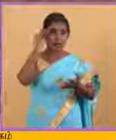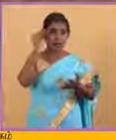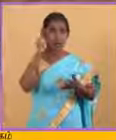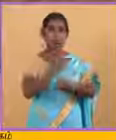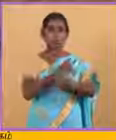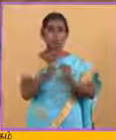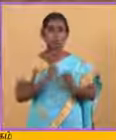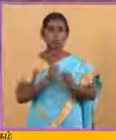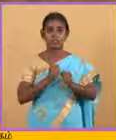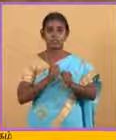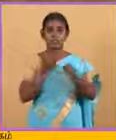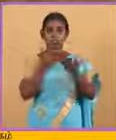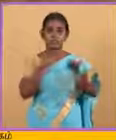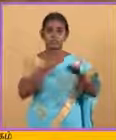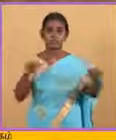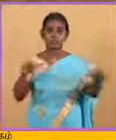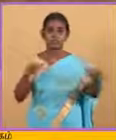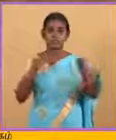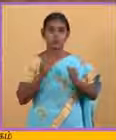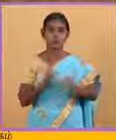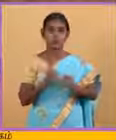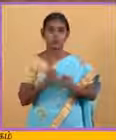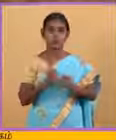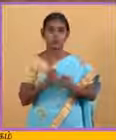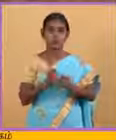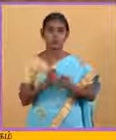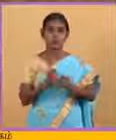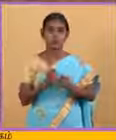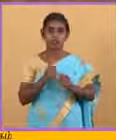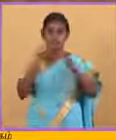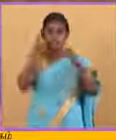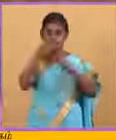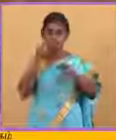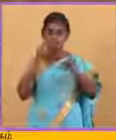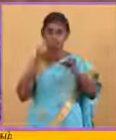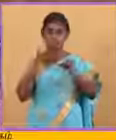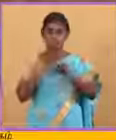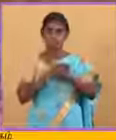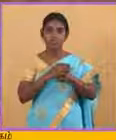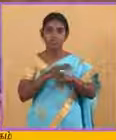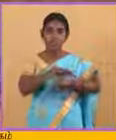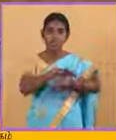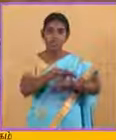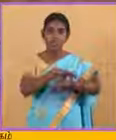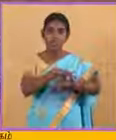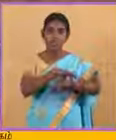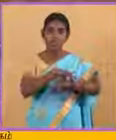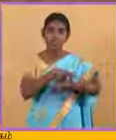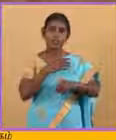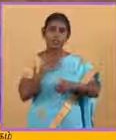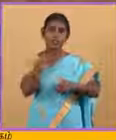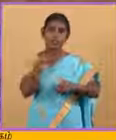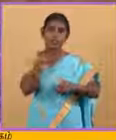உட்கார்ந்துருப்பாரு, மாணவர்கள் அவங்க குருவுக்கு முன்னாடி உட்கார்ந்துருப்பாங்க, கண்ணை மூடிக்கிட்டு குரு வந்து இலக்கியங்களையும் இலக்கணங்களையும் வாய்மொழியாக பேசுவாங்க,